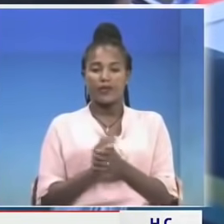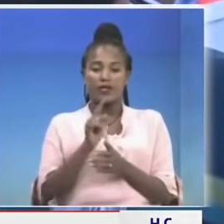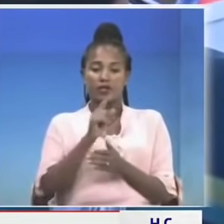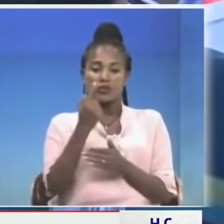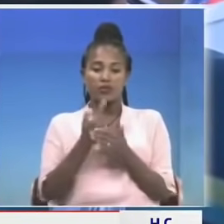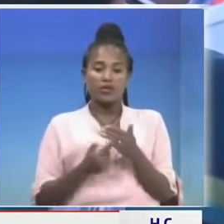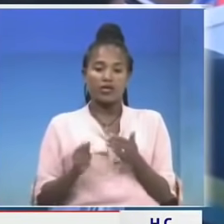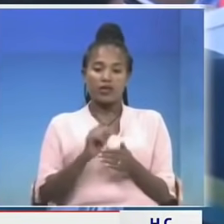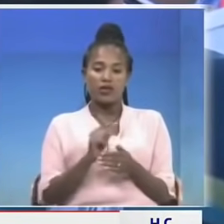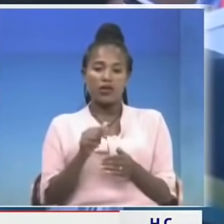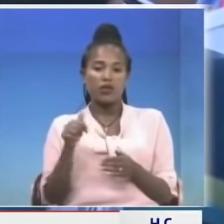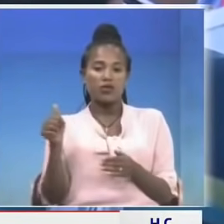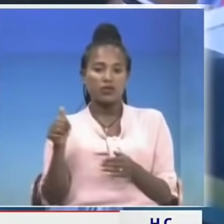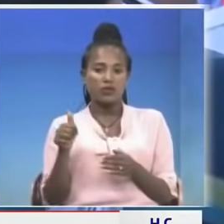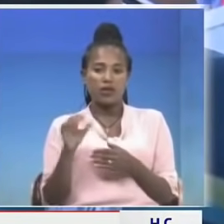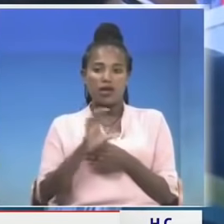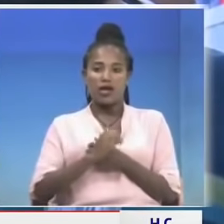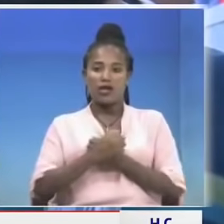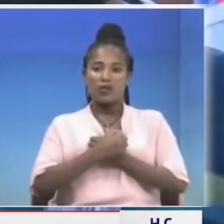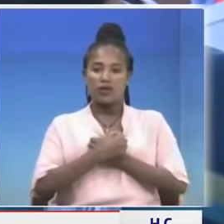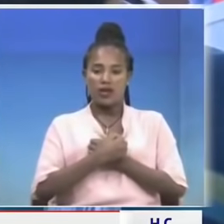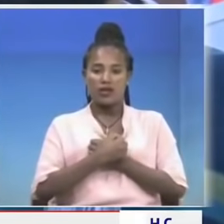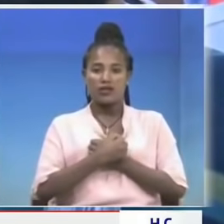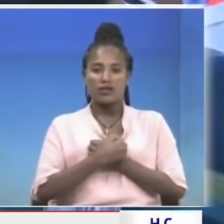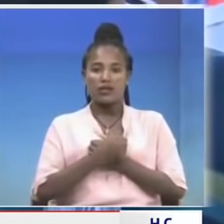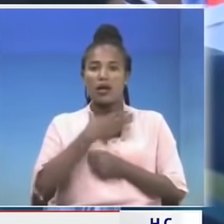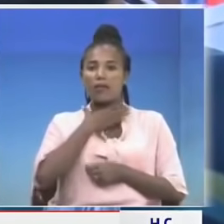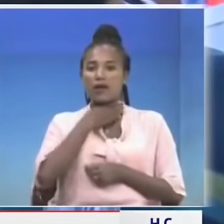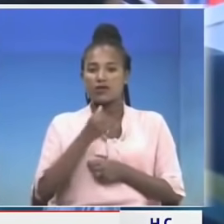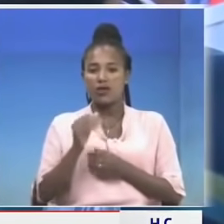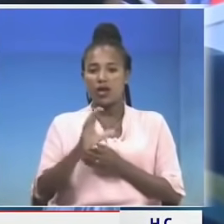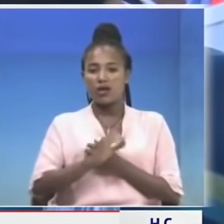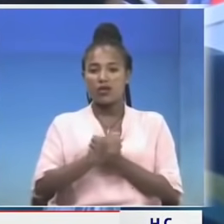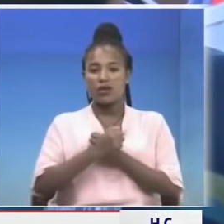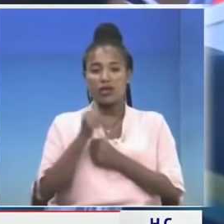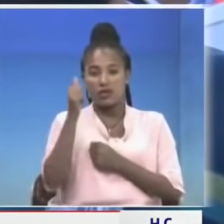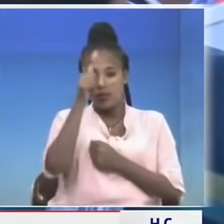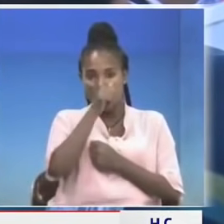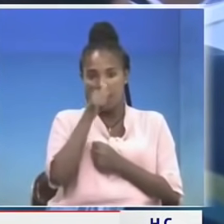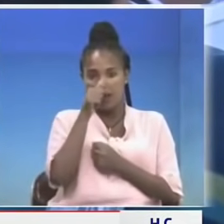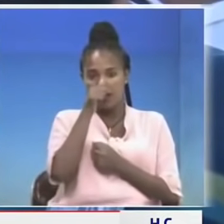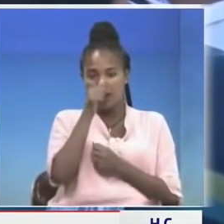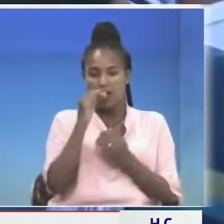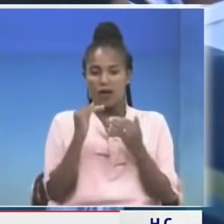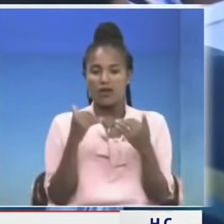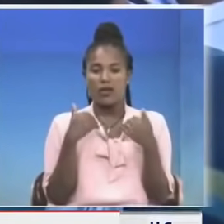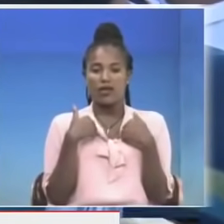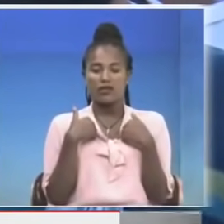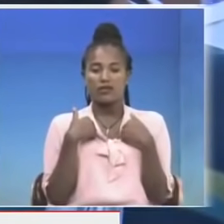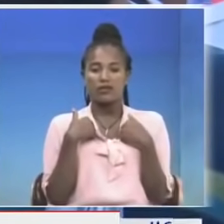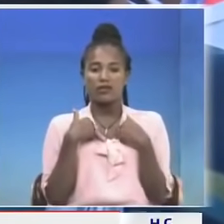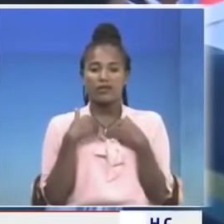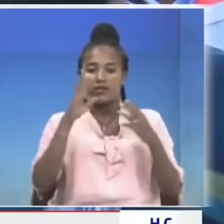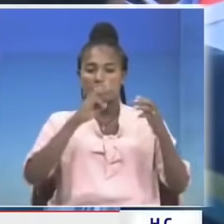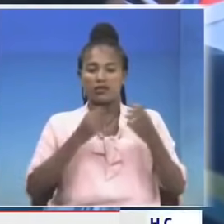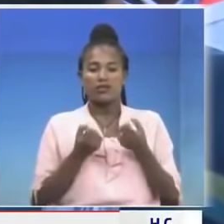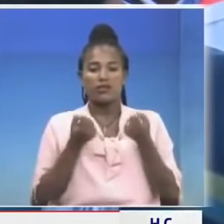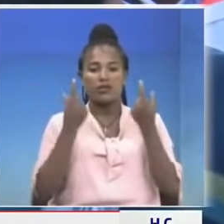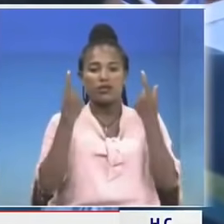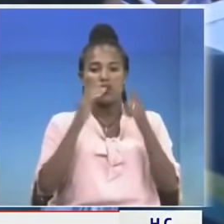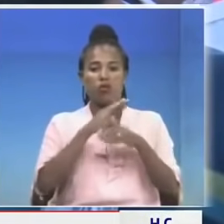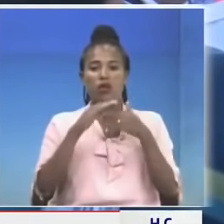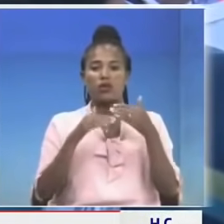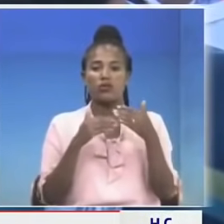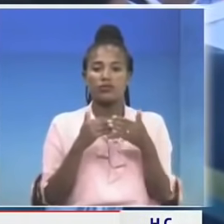ብቻ ሳይሆኑ ሌሎችም ሀገር ወዳድ አማራዎች፣ ሀገር ወዳድ ኢትዮጵያውያን አሁን ያላችሁበትን ችግር ተረድተው